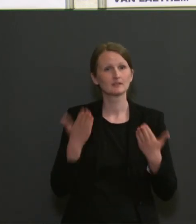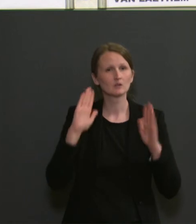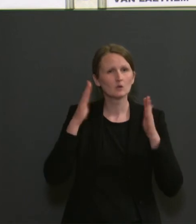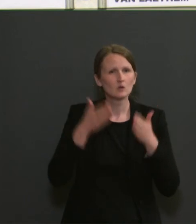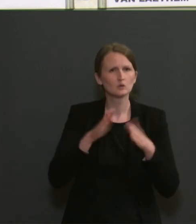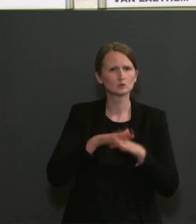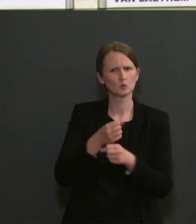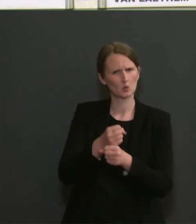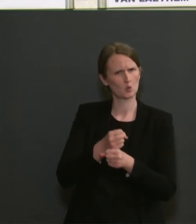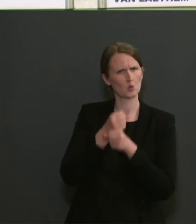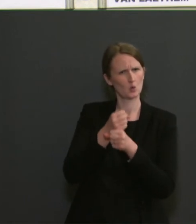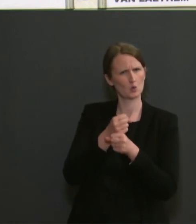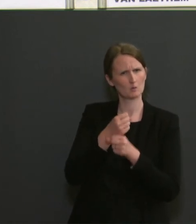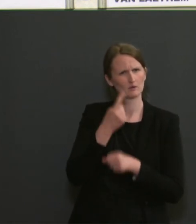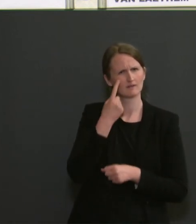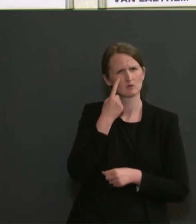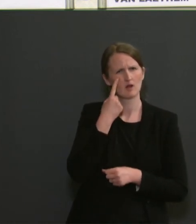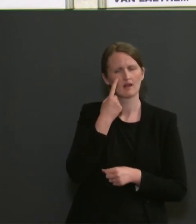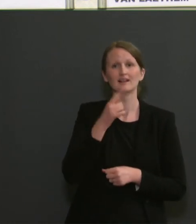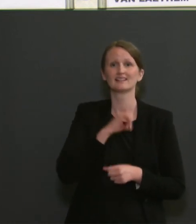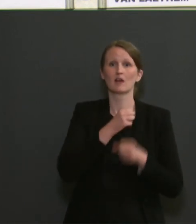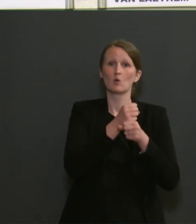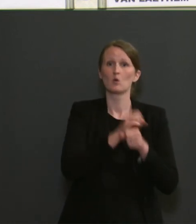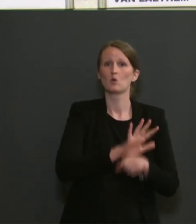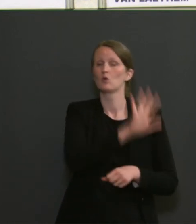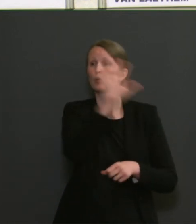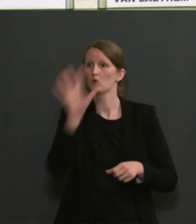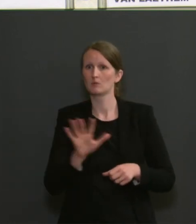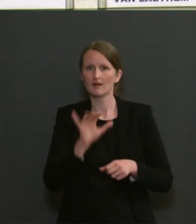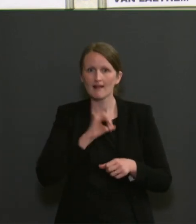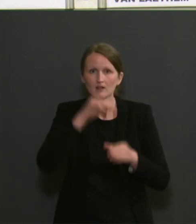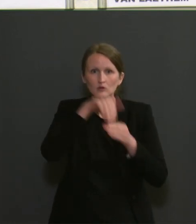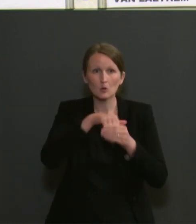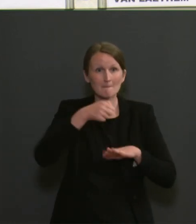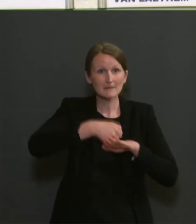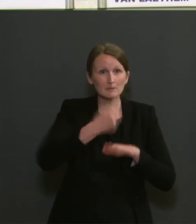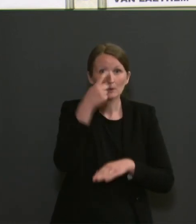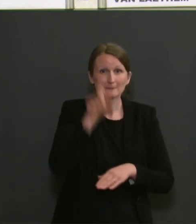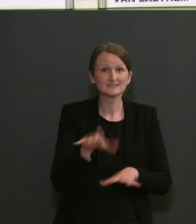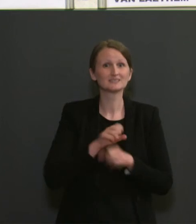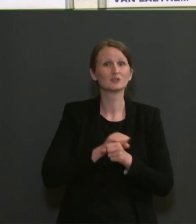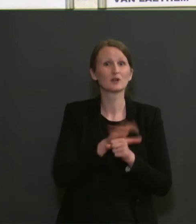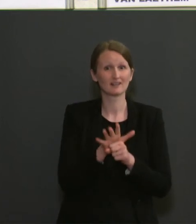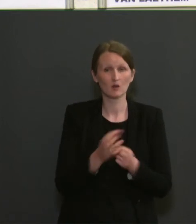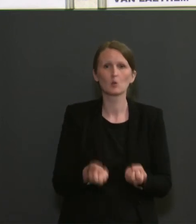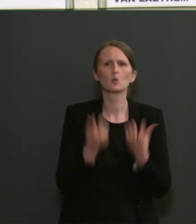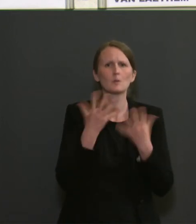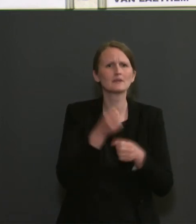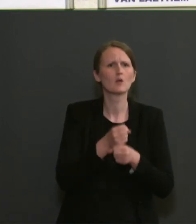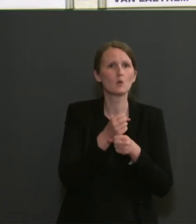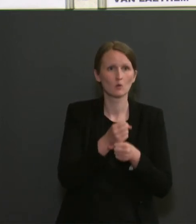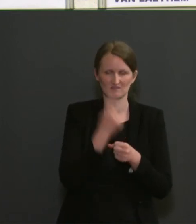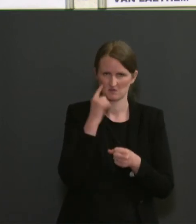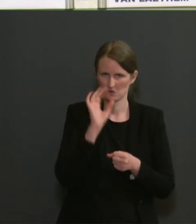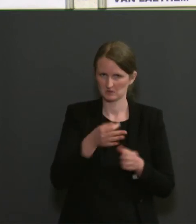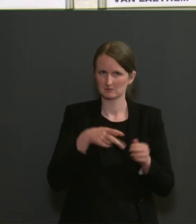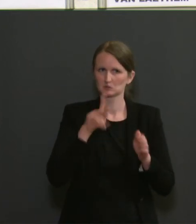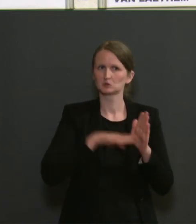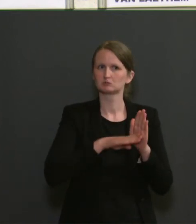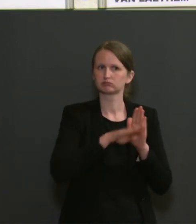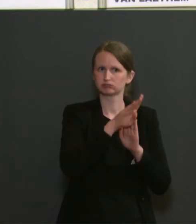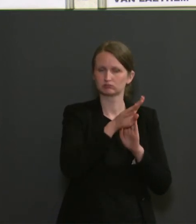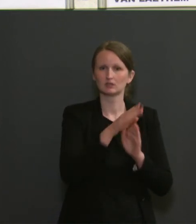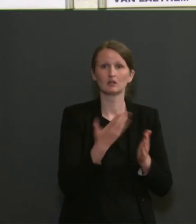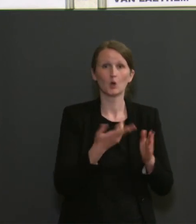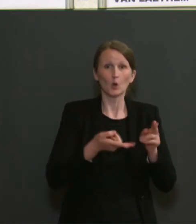voyez, au moins un cas ou plus d'un cas, on voit là aussi une augmentation moindre, avec un